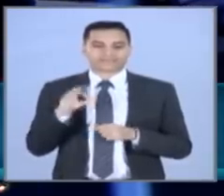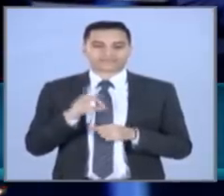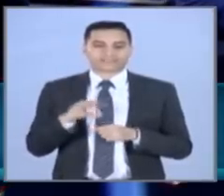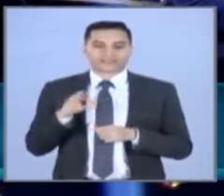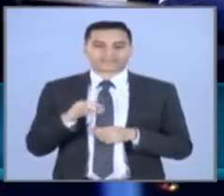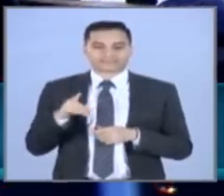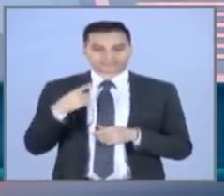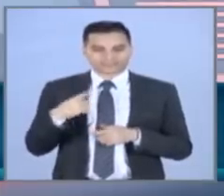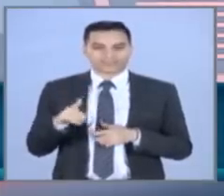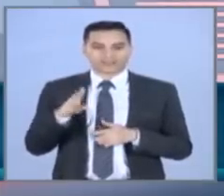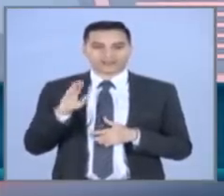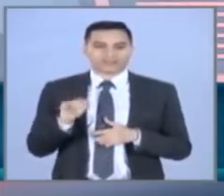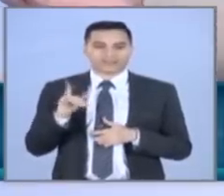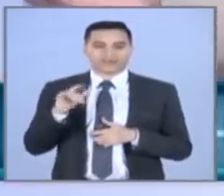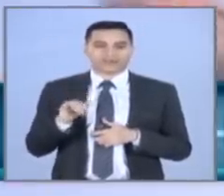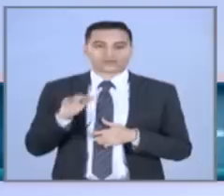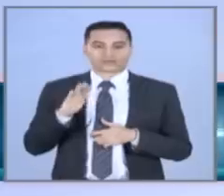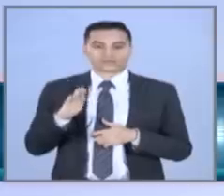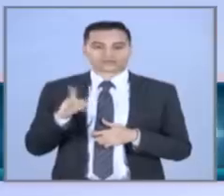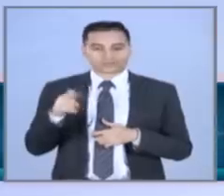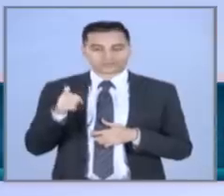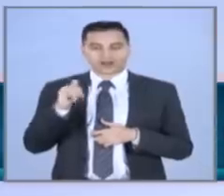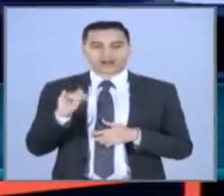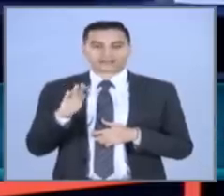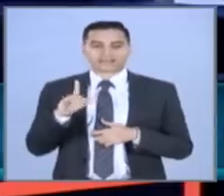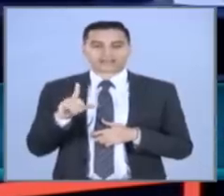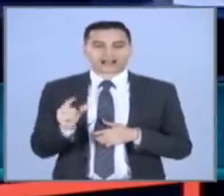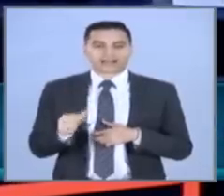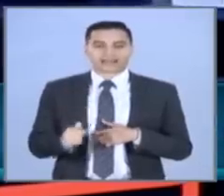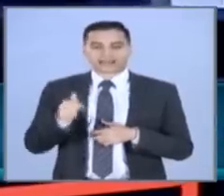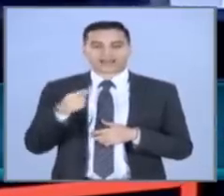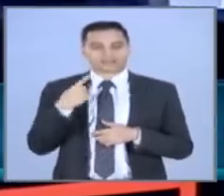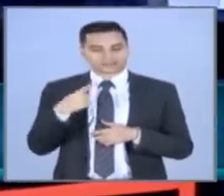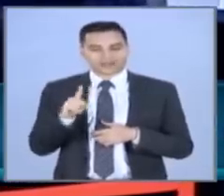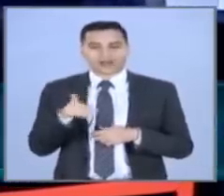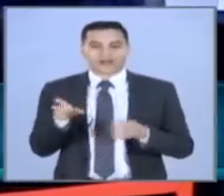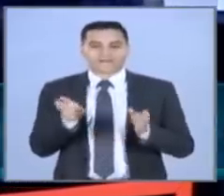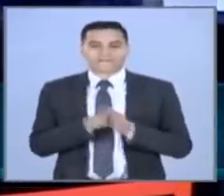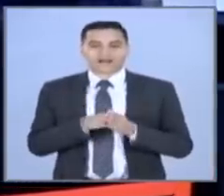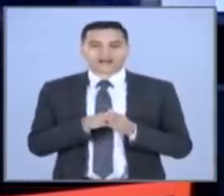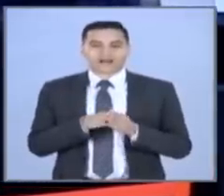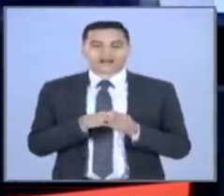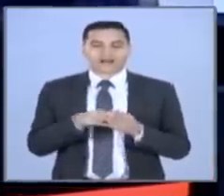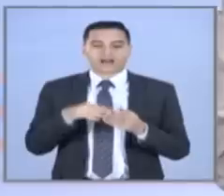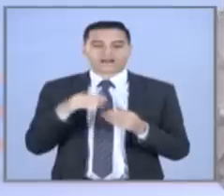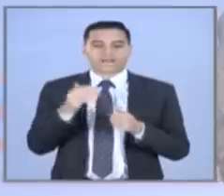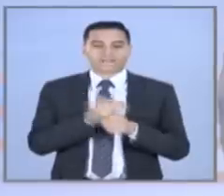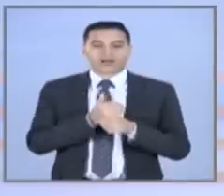بالظبط كده يا كورولوس. اتفضلوا، هاجر مع مراته من النرويج إلى